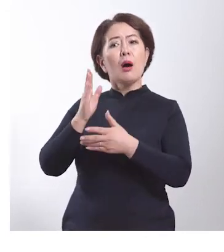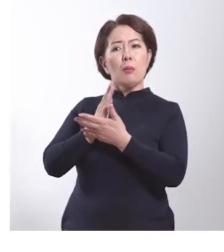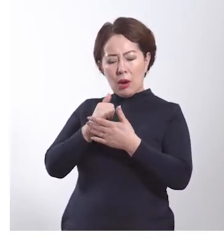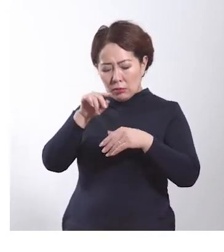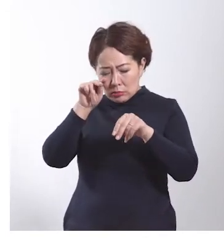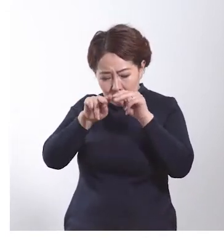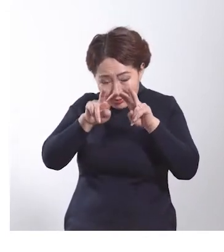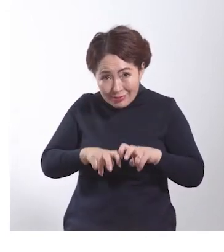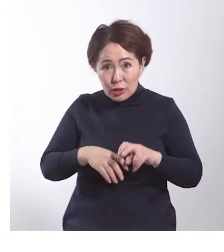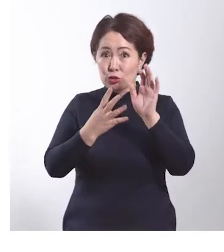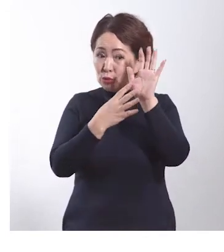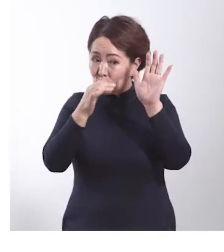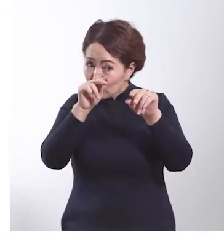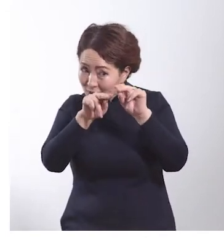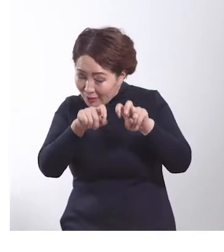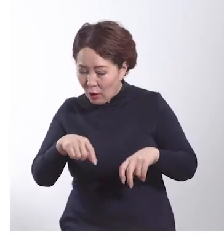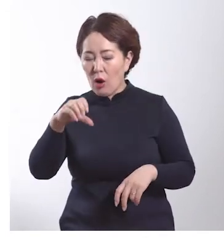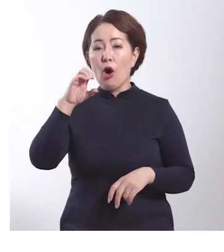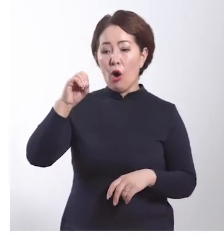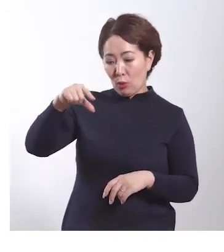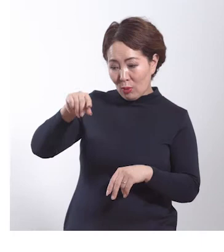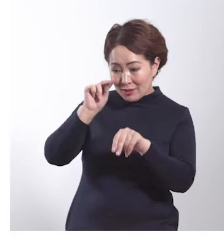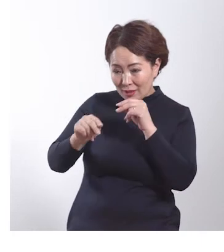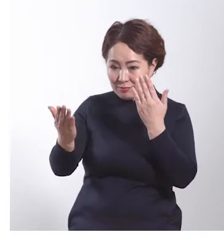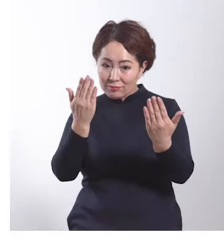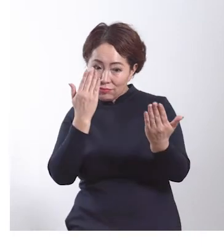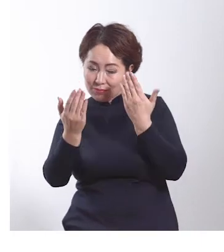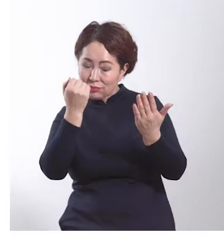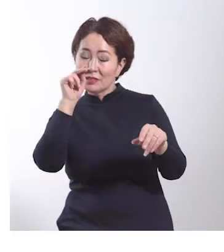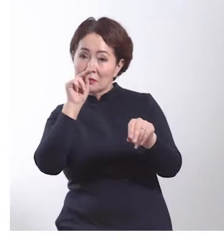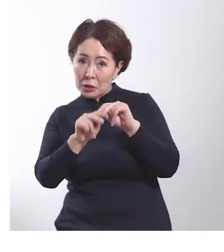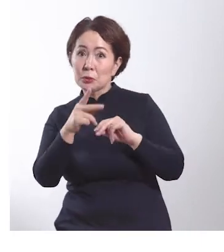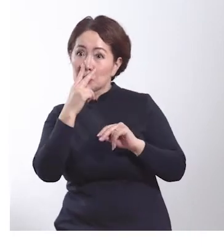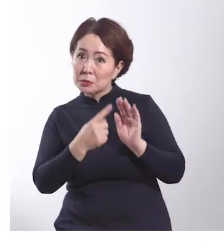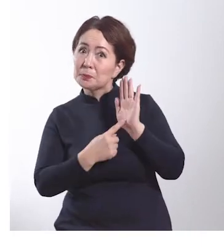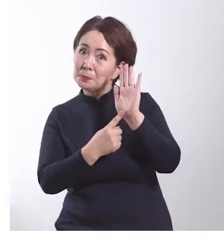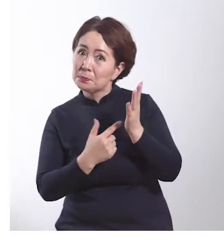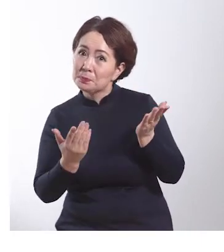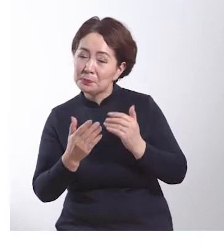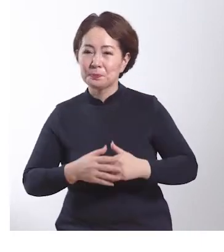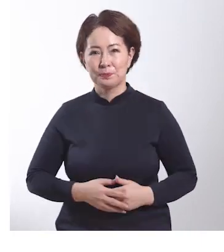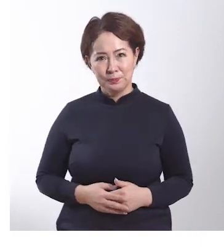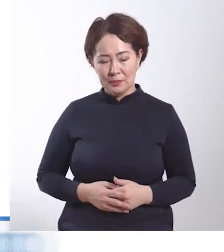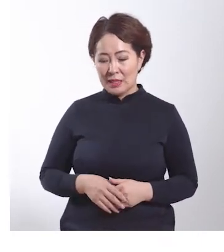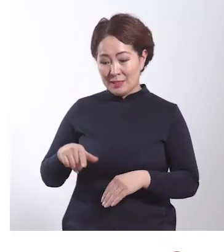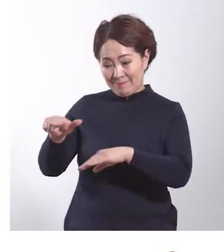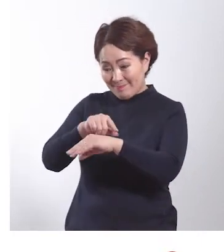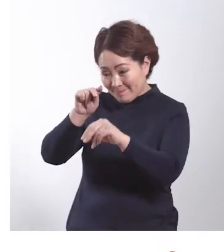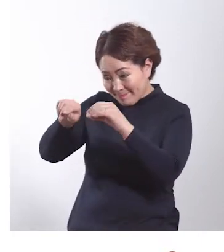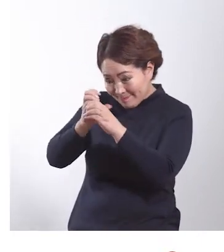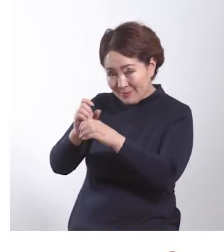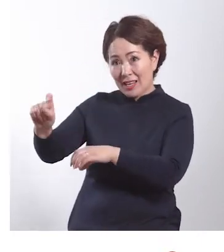мэдэхгүй 900 хүнийг орокуйгээр шинжилэн хариуг нь лабораторийн батлах шинжилгээний хариутай харьцуулж үзсэн байна.